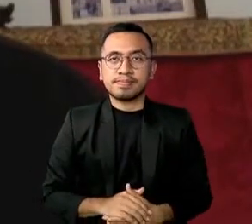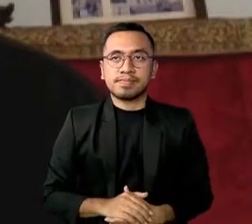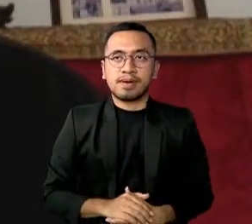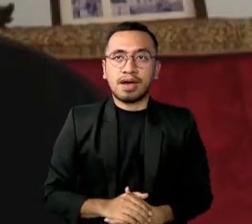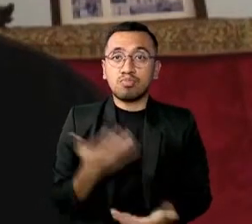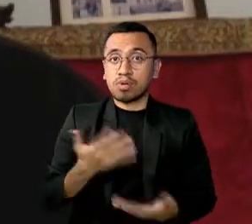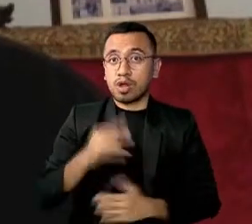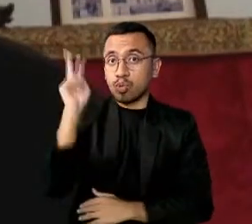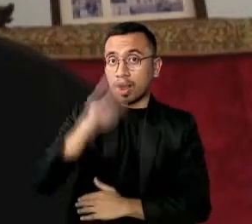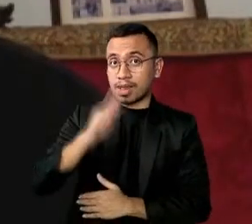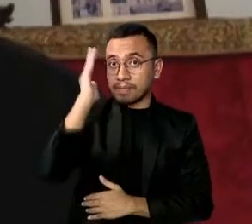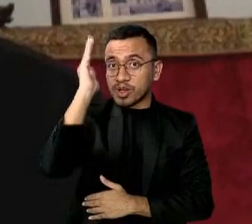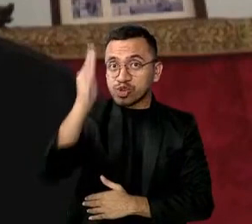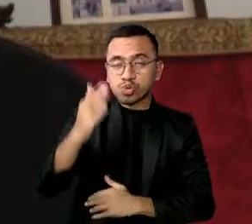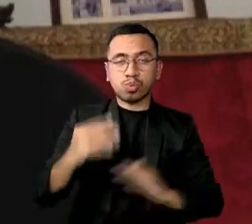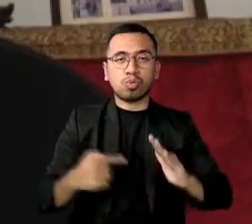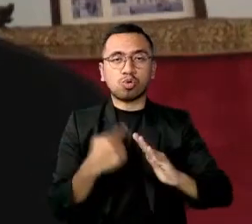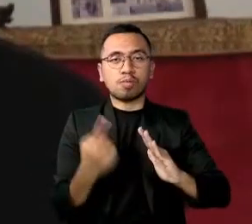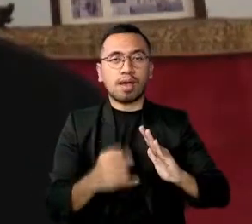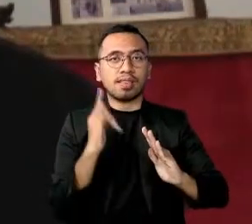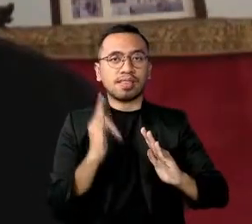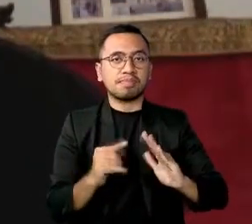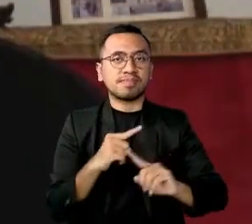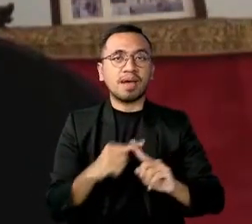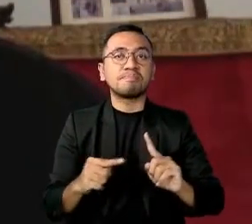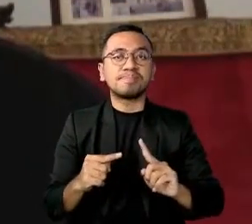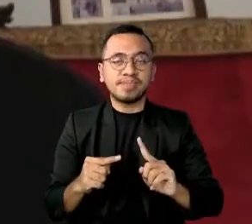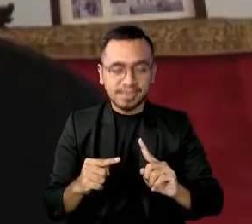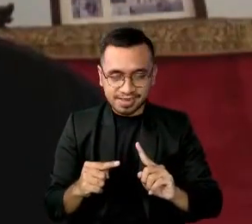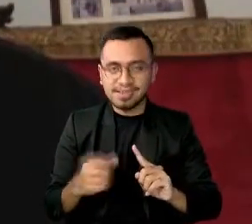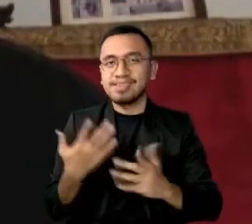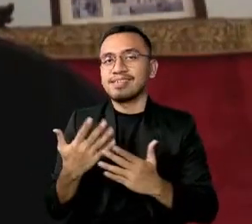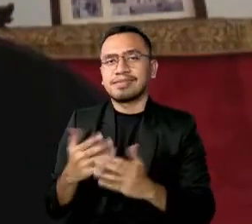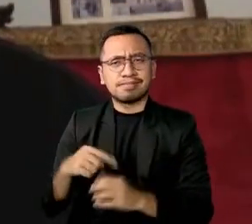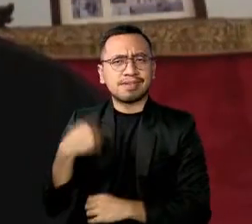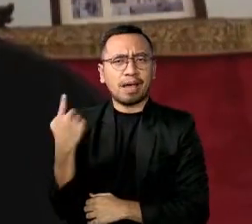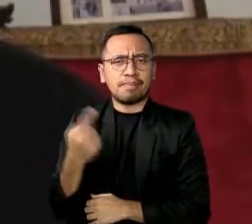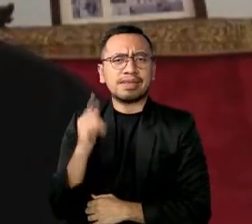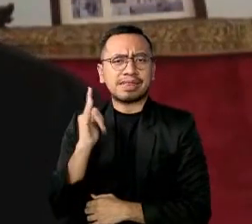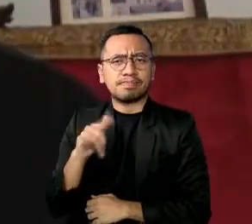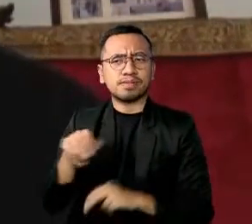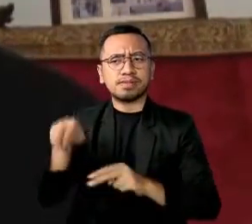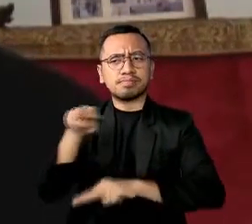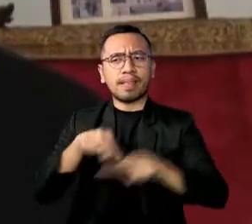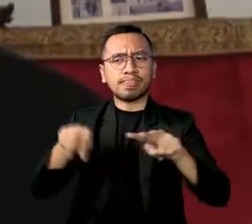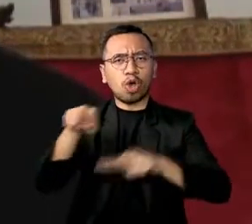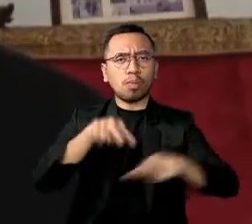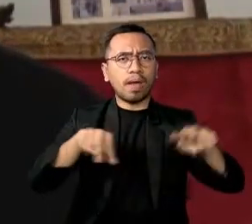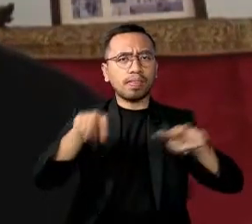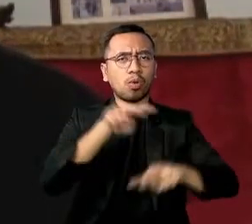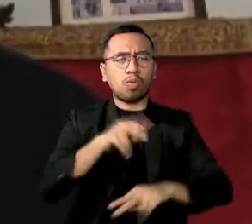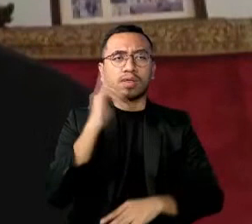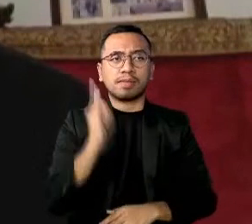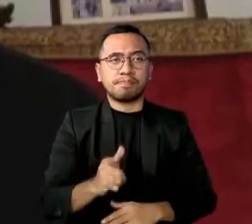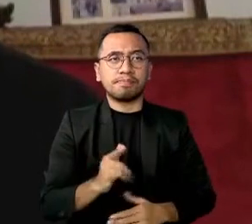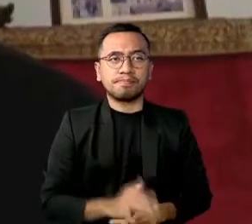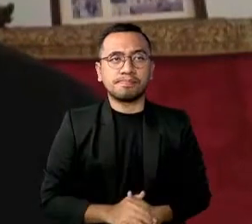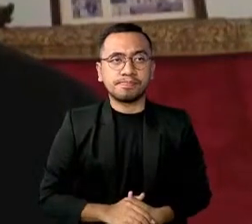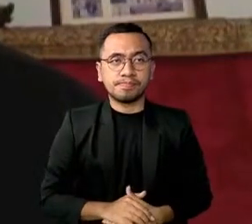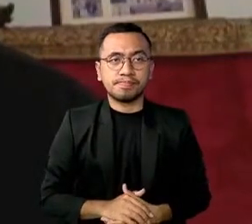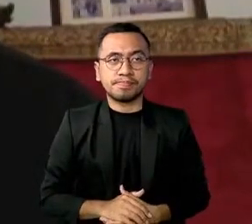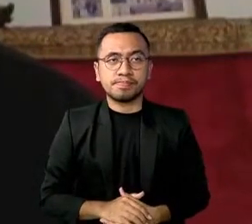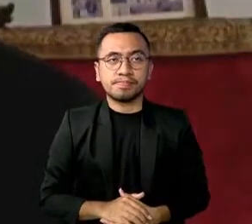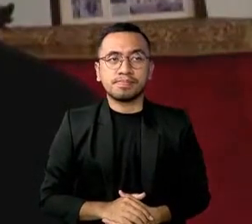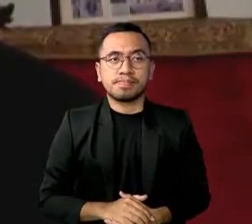kontak itu tetap berjalan isolasi itu tetap berjalan karantina tetap gejala kena apa kena infeksi itu sudah ada di rumah